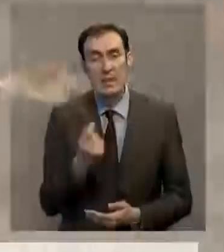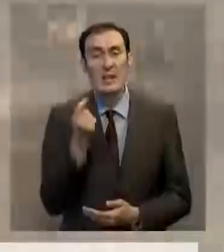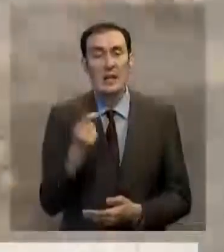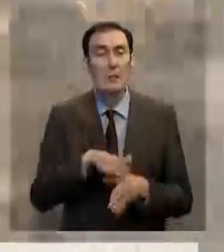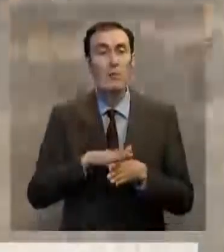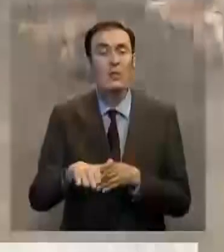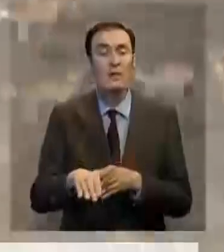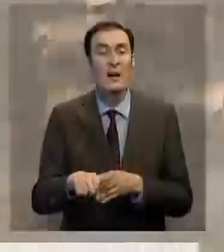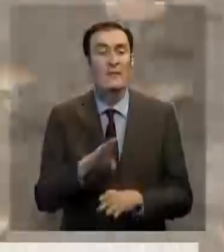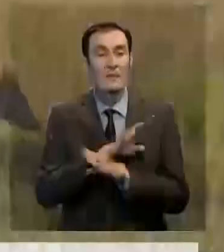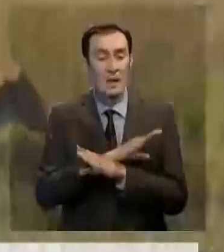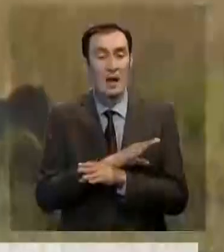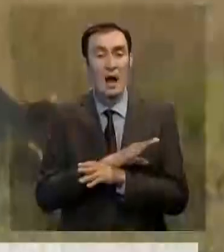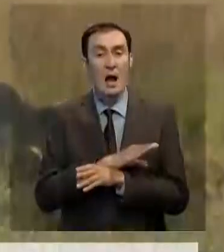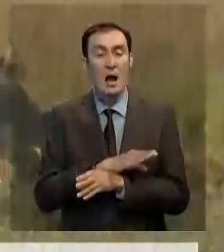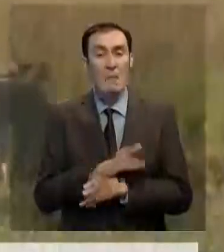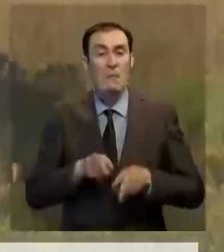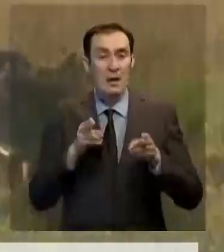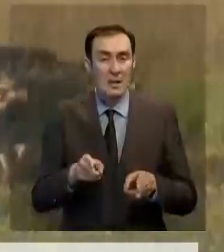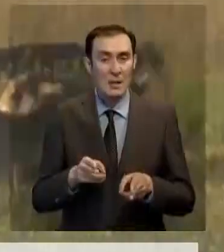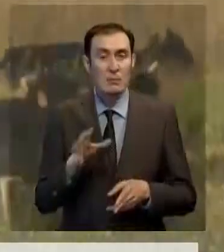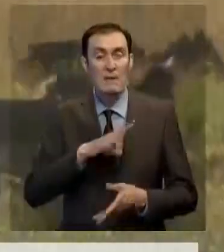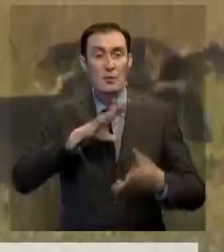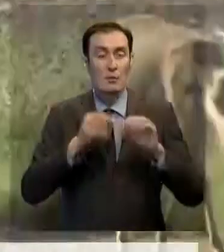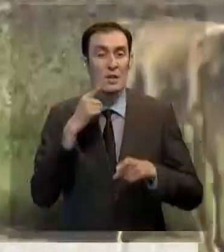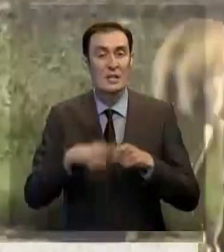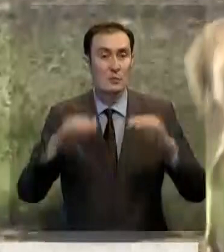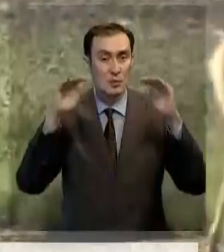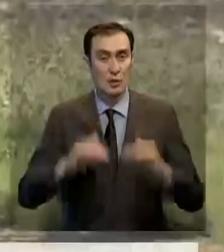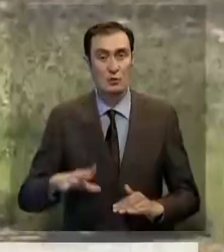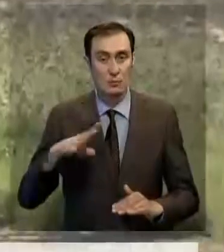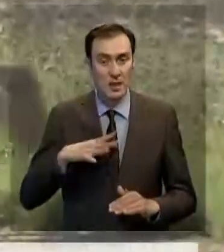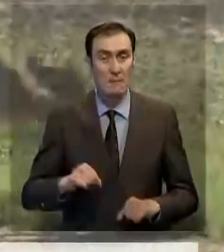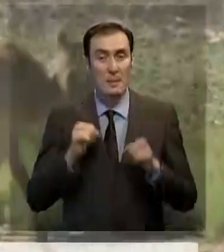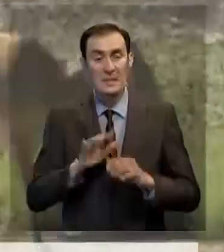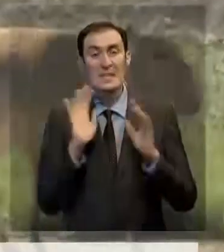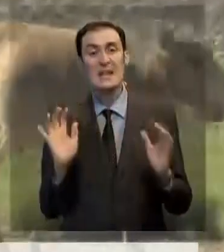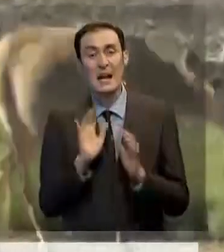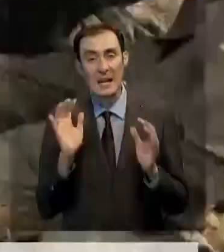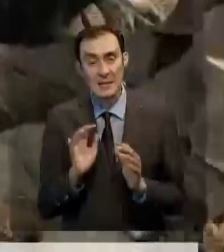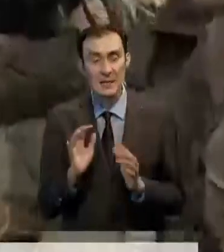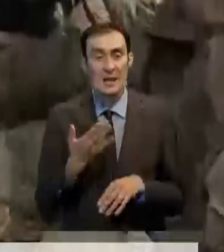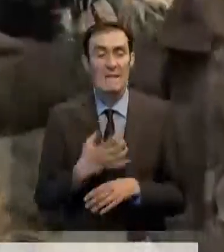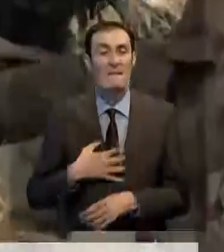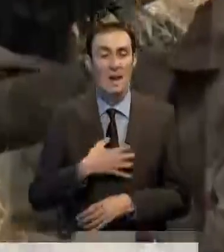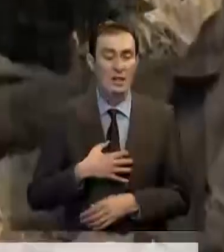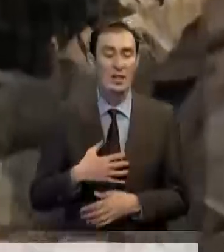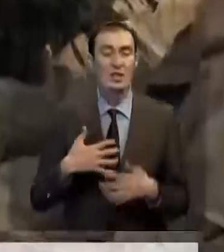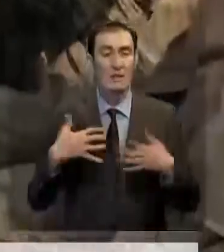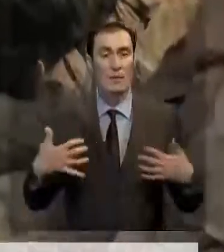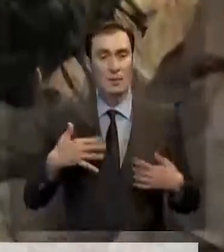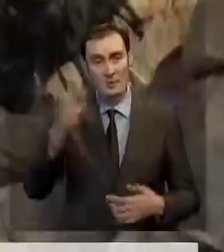полного вымирания браконьеры и охотники привели к резкому сокращению с попытки сохранить знаковые для центральной азии